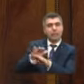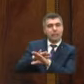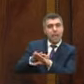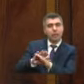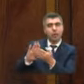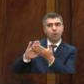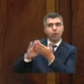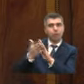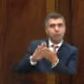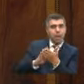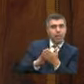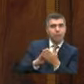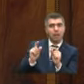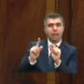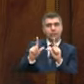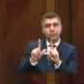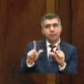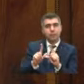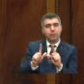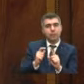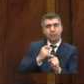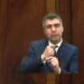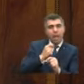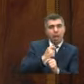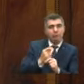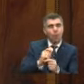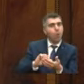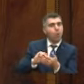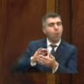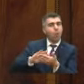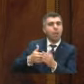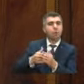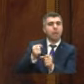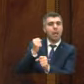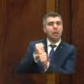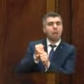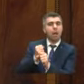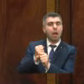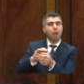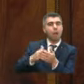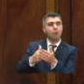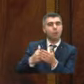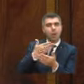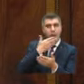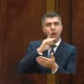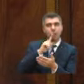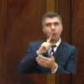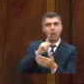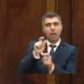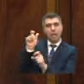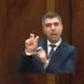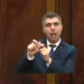المدني والاعلام، الجميع يجب ان يشتغل على هذا الورش. وانا اظن بانه الحمد لله المواطنين المغاربه راه كيف